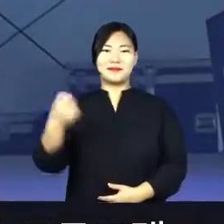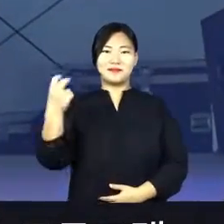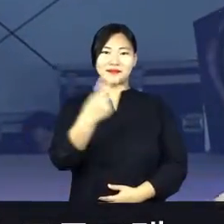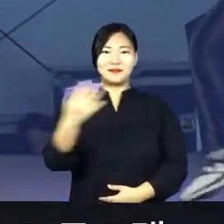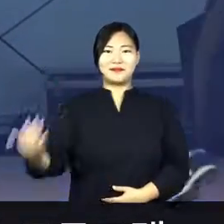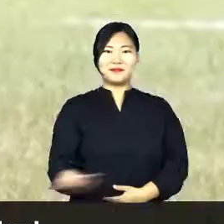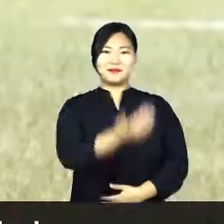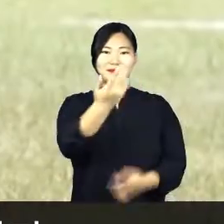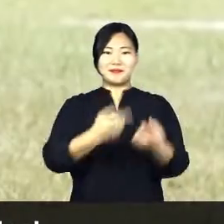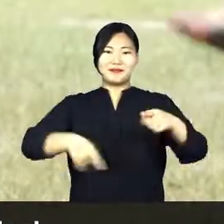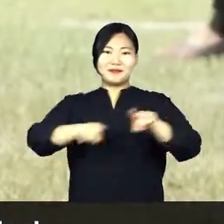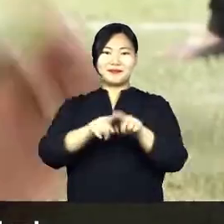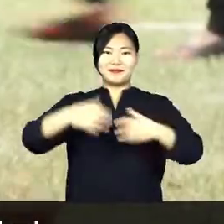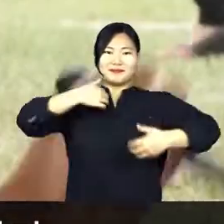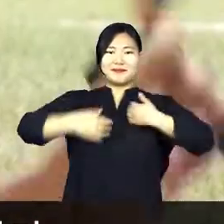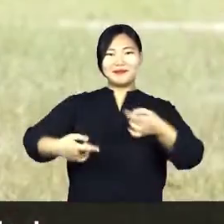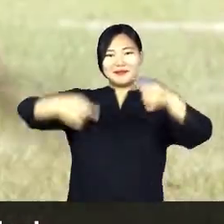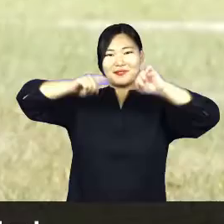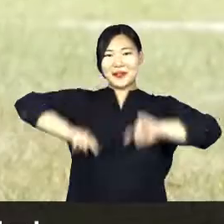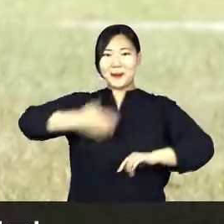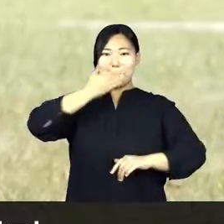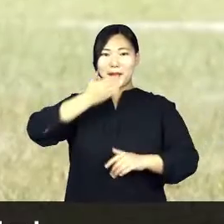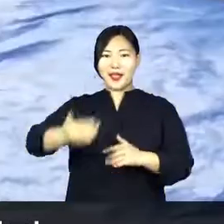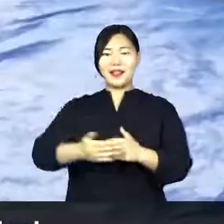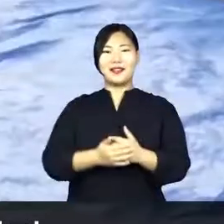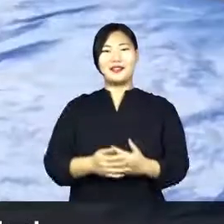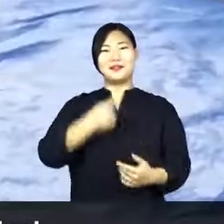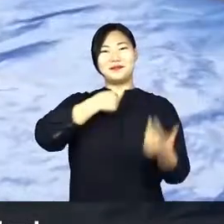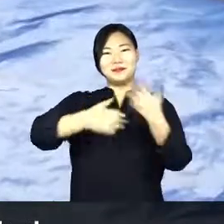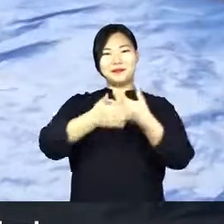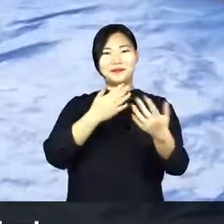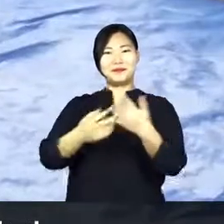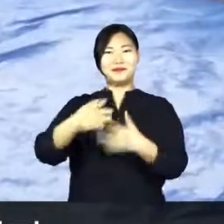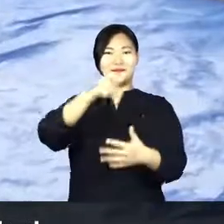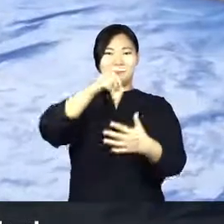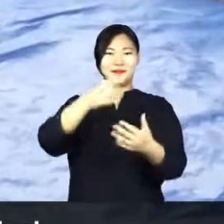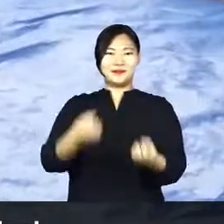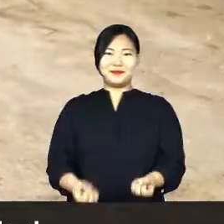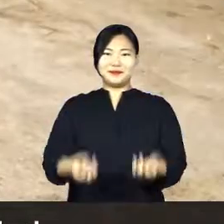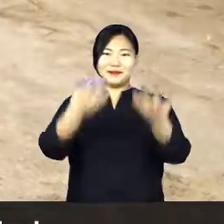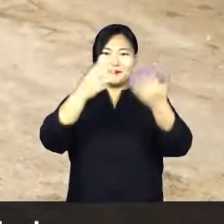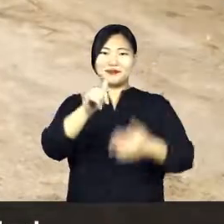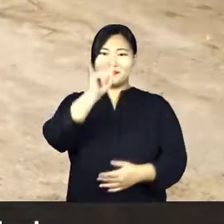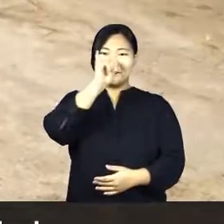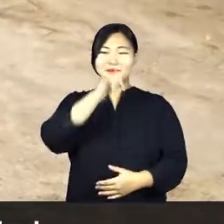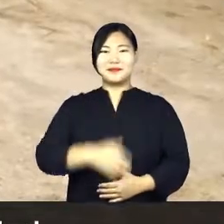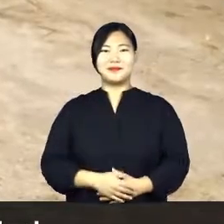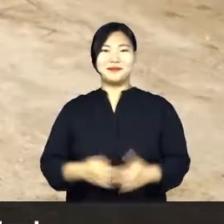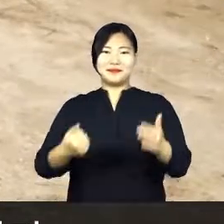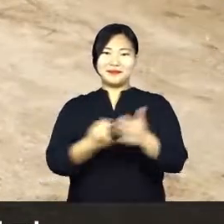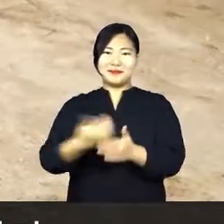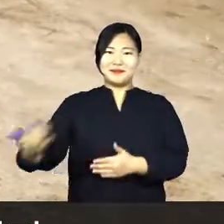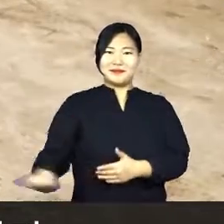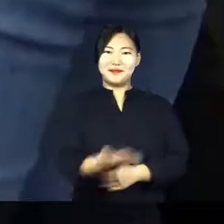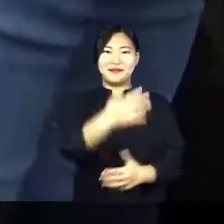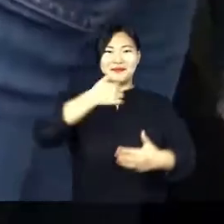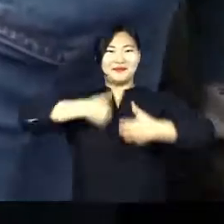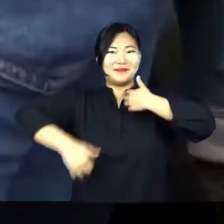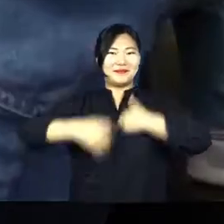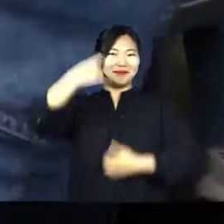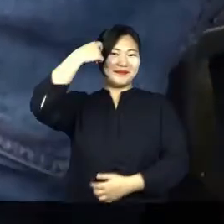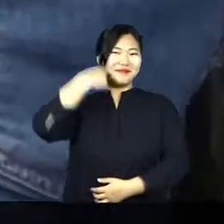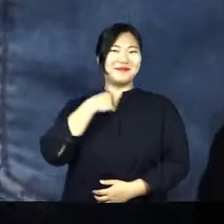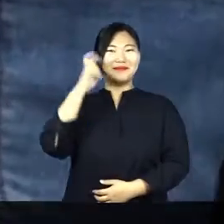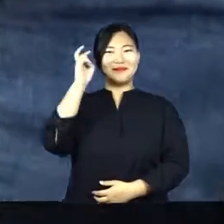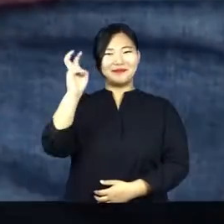다채로운 프로그램, 그리고 시민이 함께 즐기고 참여할 수 있는 각종 체험 행사들로 즐거움이 더해져